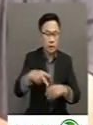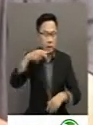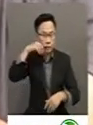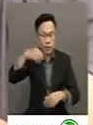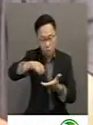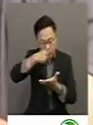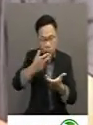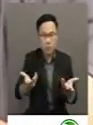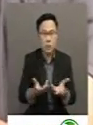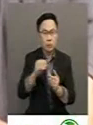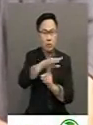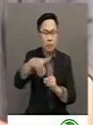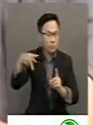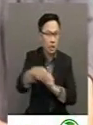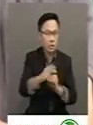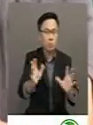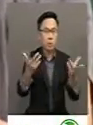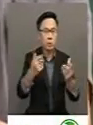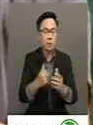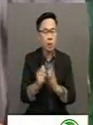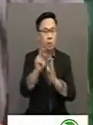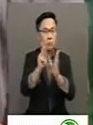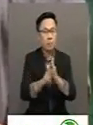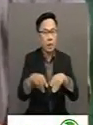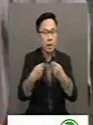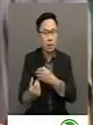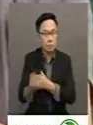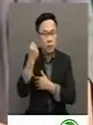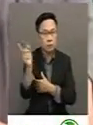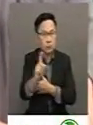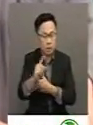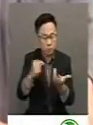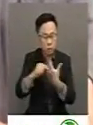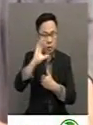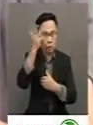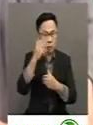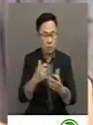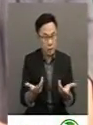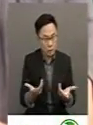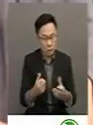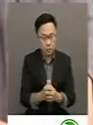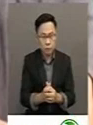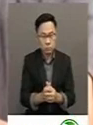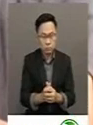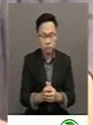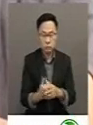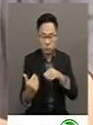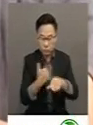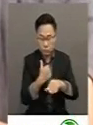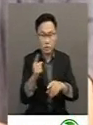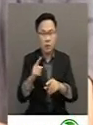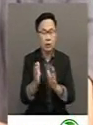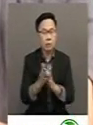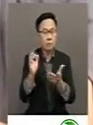ารตัดสัญญาณโทรศัพท์ตัดสัญญาณอินเทอร์เน็ตตัดสัญจรการไปมาจากสาเห